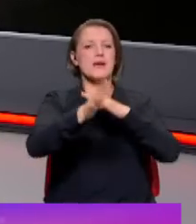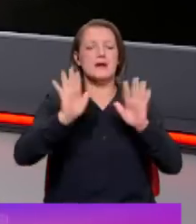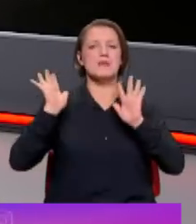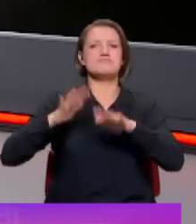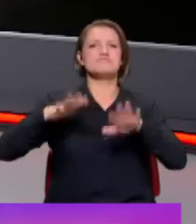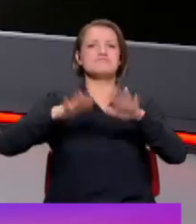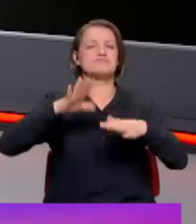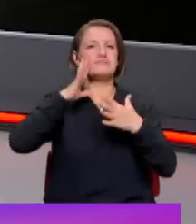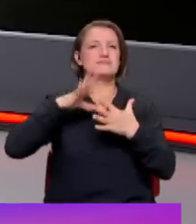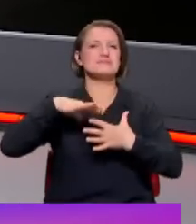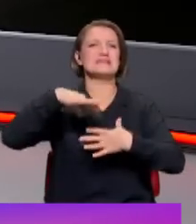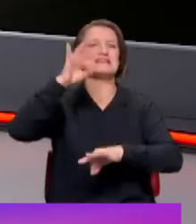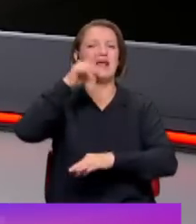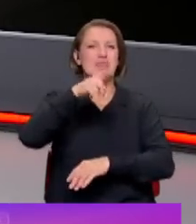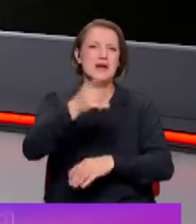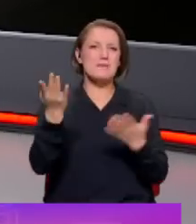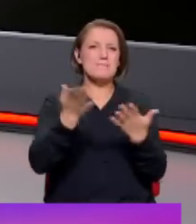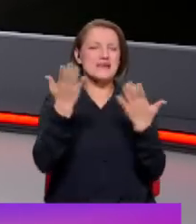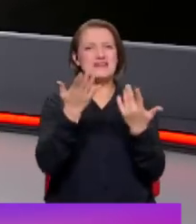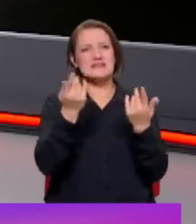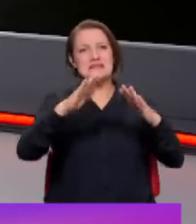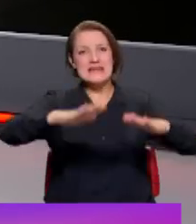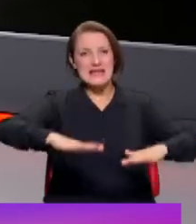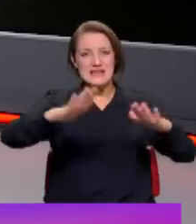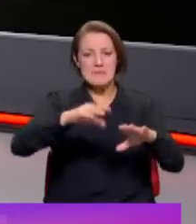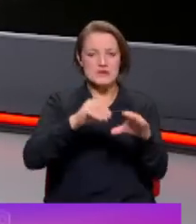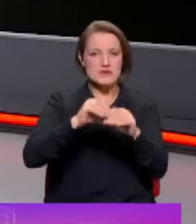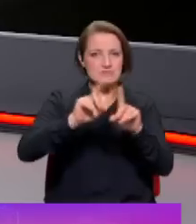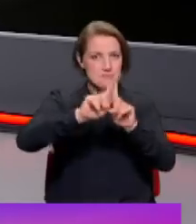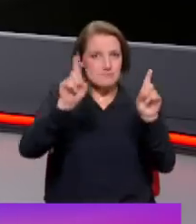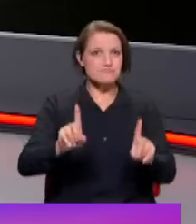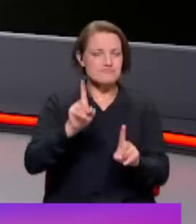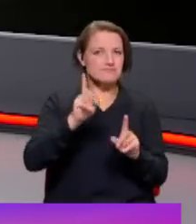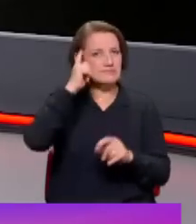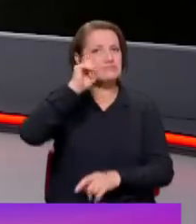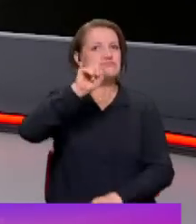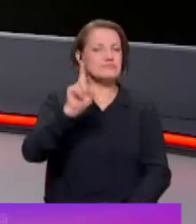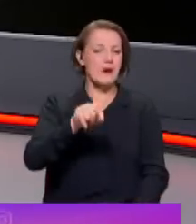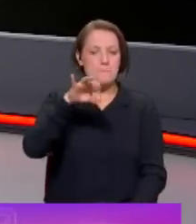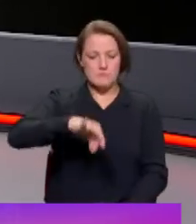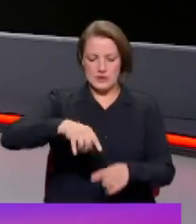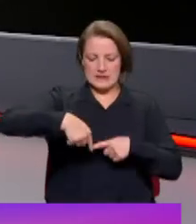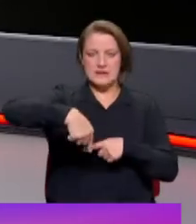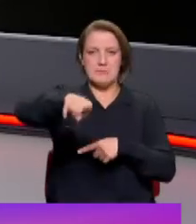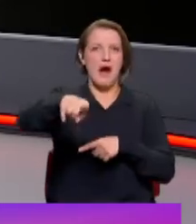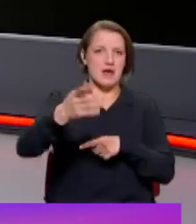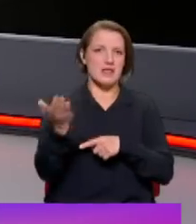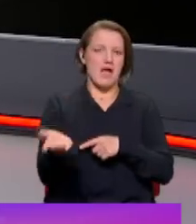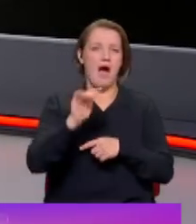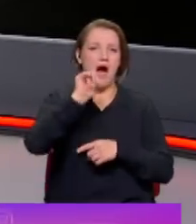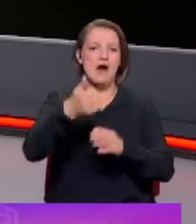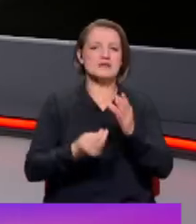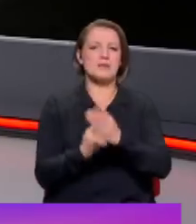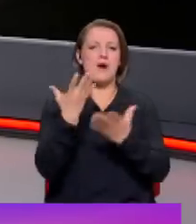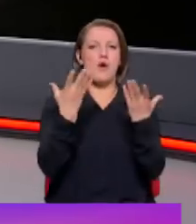insanların biraz gazını almak mıydı acaba diye sorular soruldu ve dolayısıyla bugün itibariyle Aslında her sabah